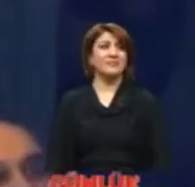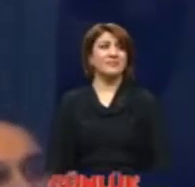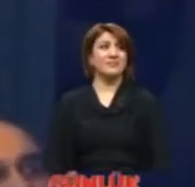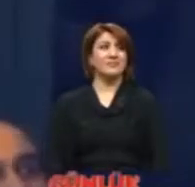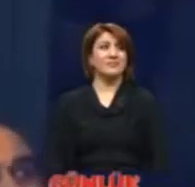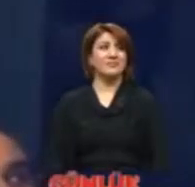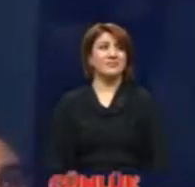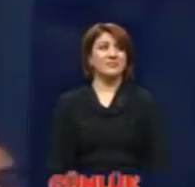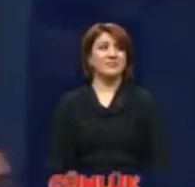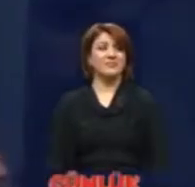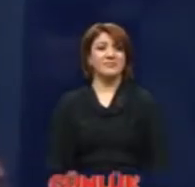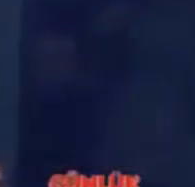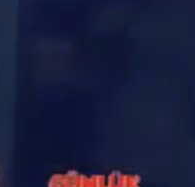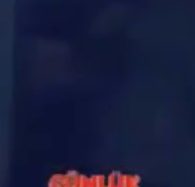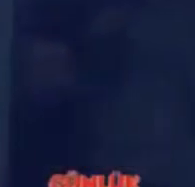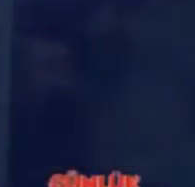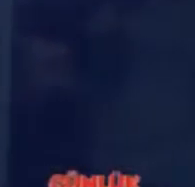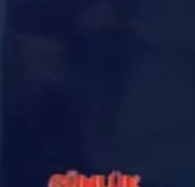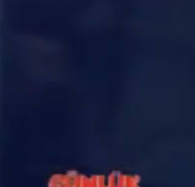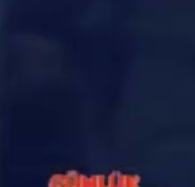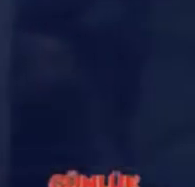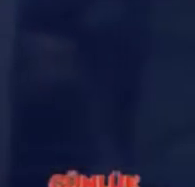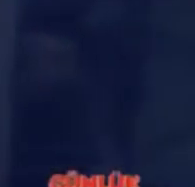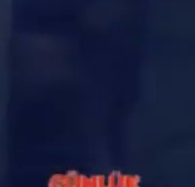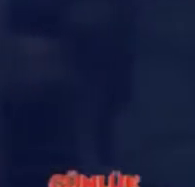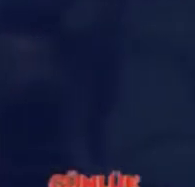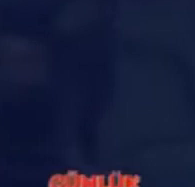üyeleri, arkadaşlarım. Benim